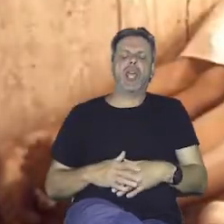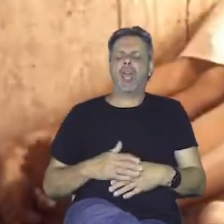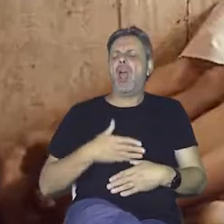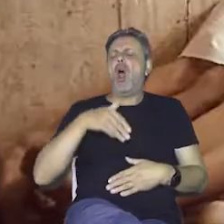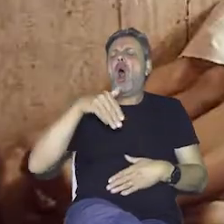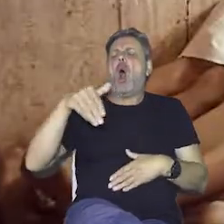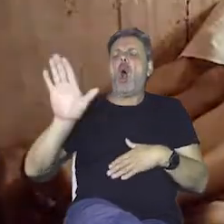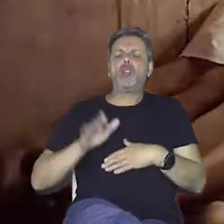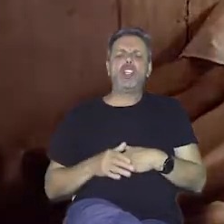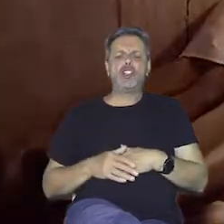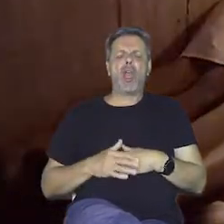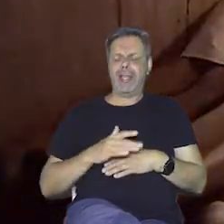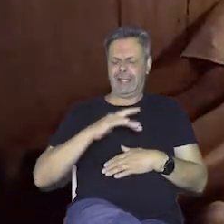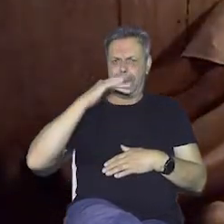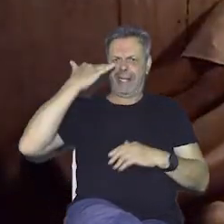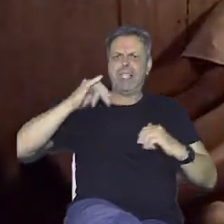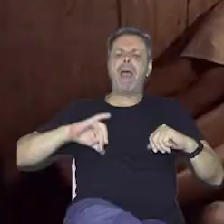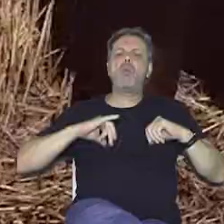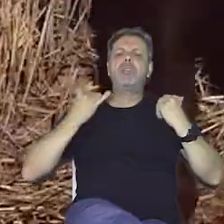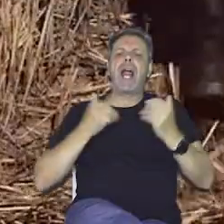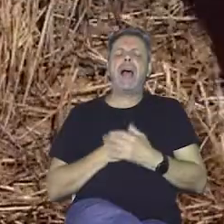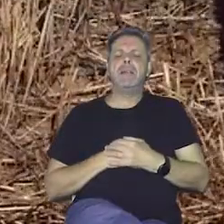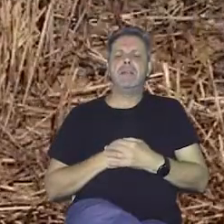Otišao je s mirisima jutra,